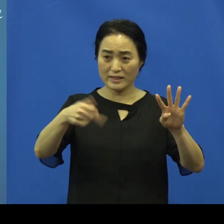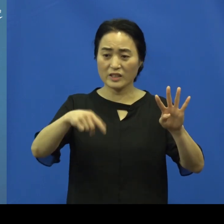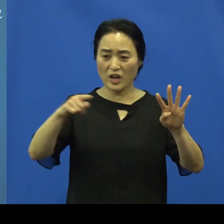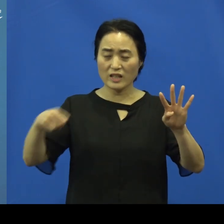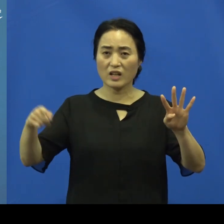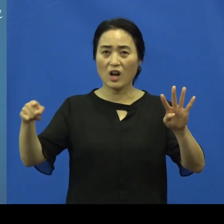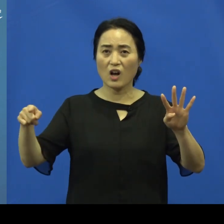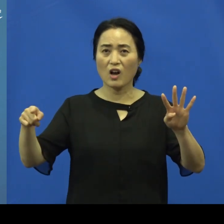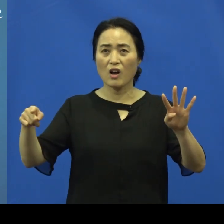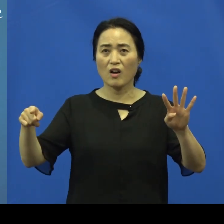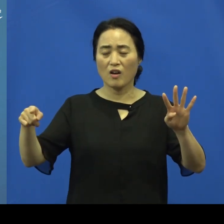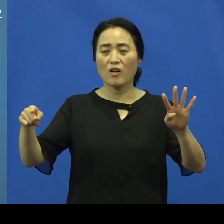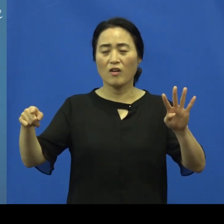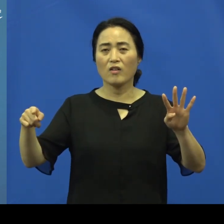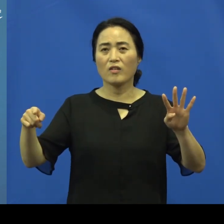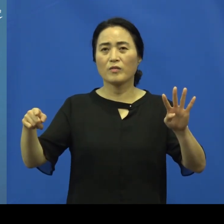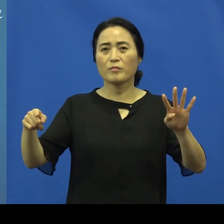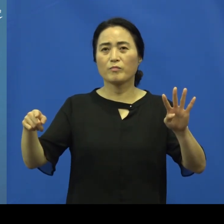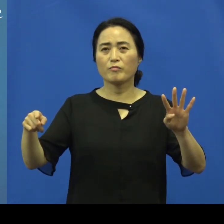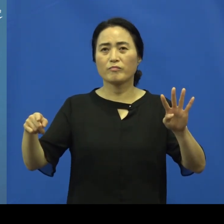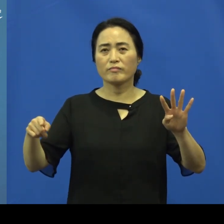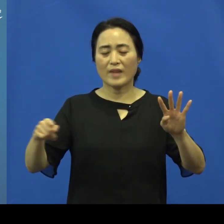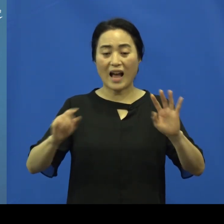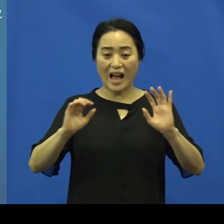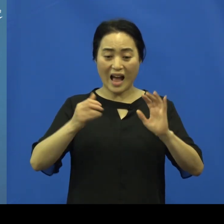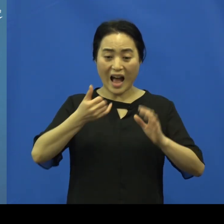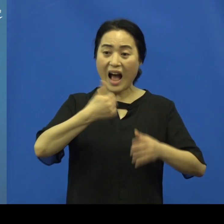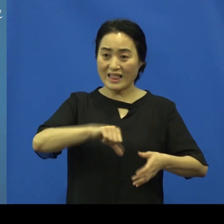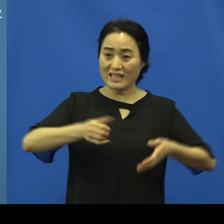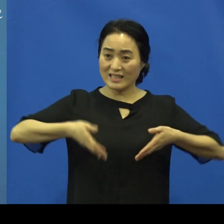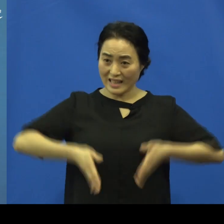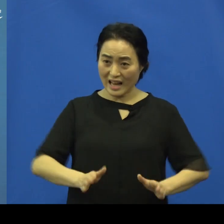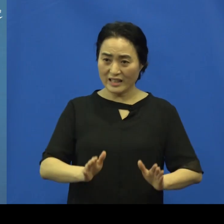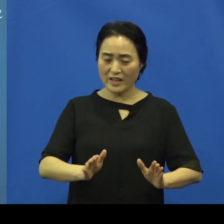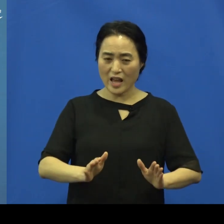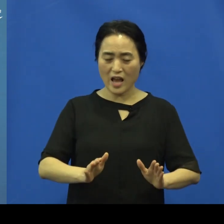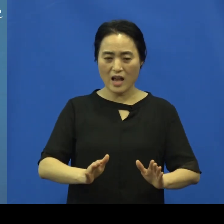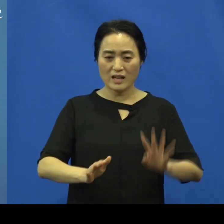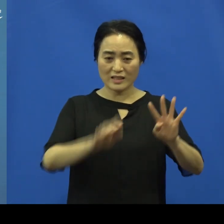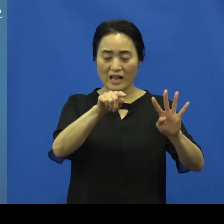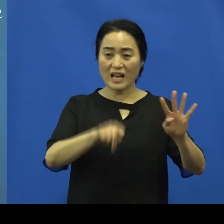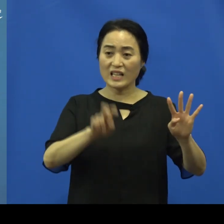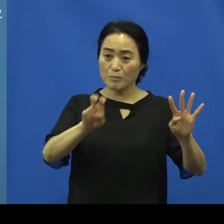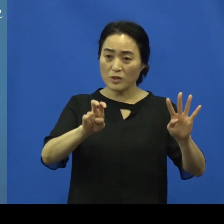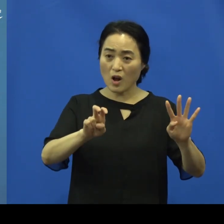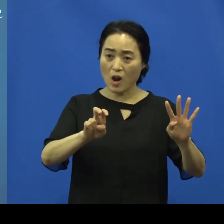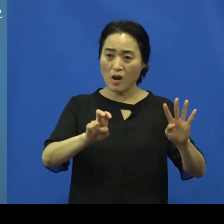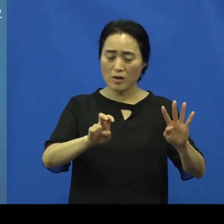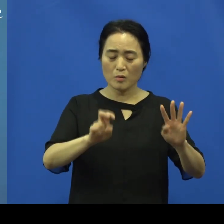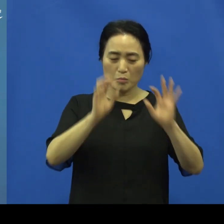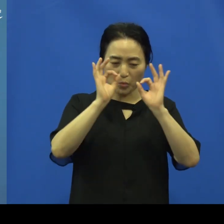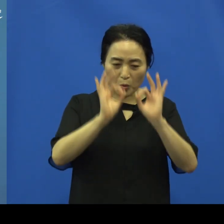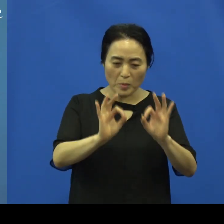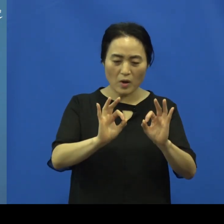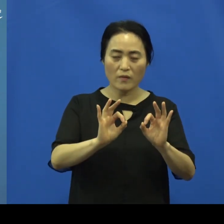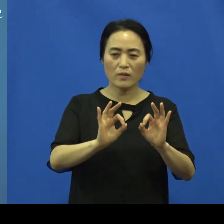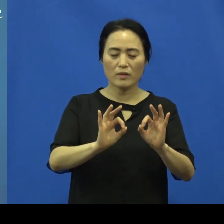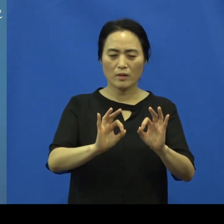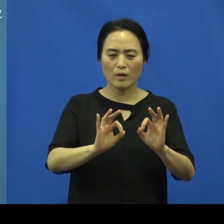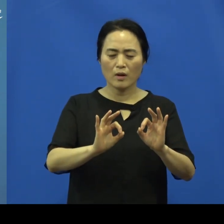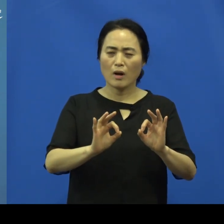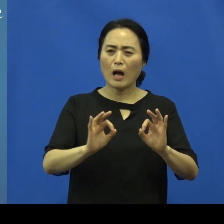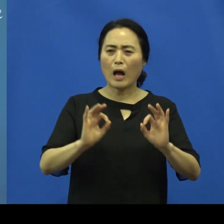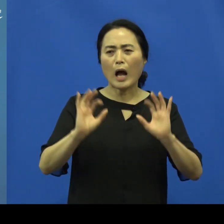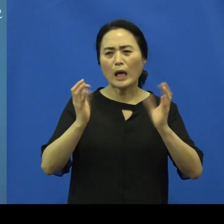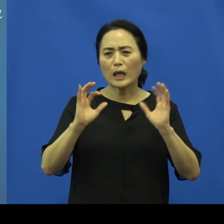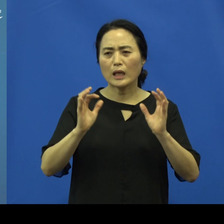17절에서 낳았단 말이죠. 이 아들을 낳았는데 오늘 20절을 보면요. 본문을 보면 어머니의 무릎에서 숨을 거두어요.